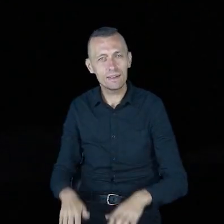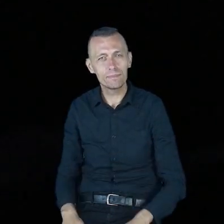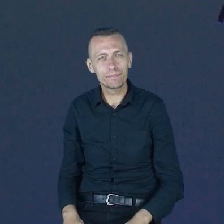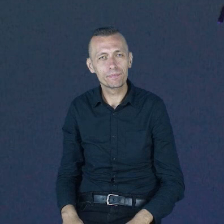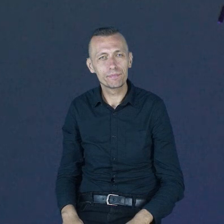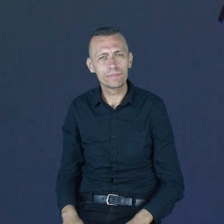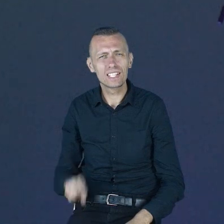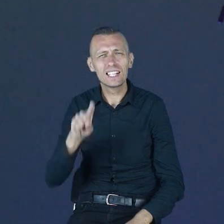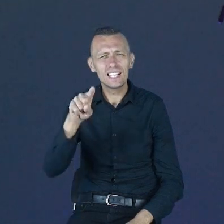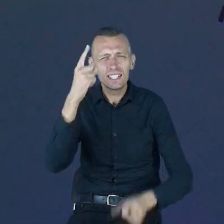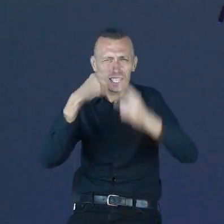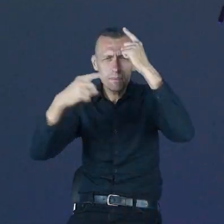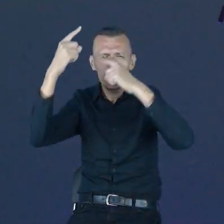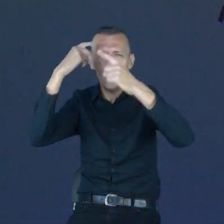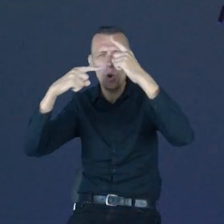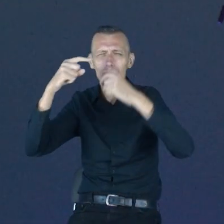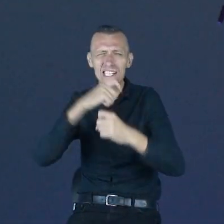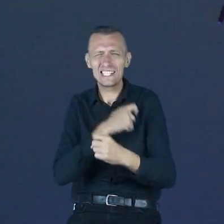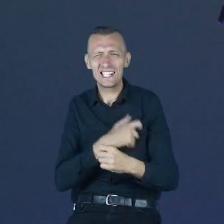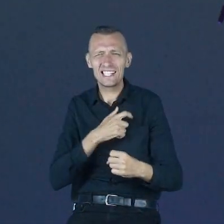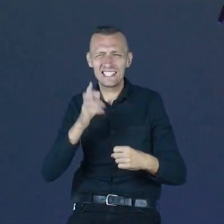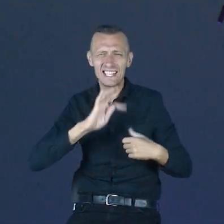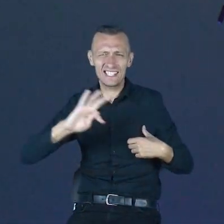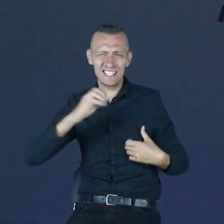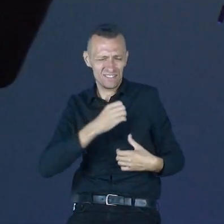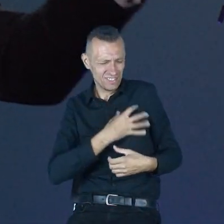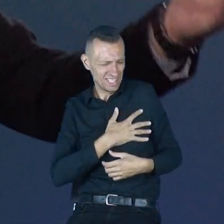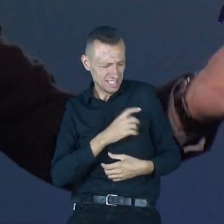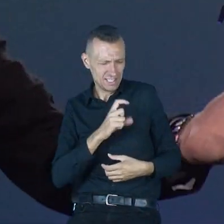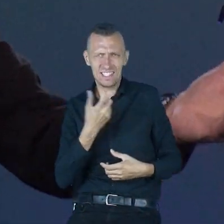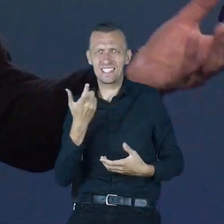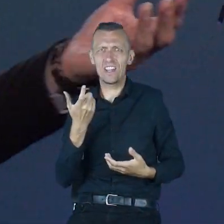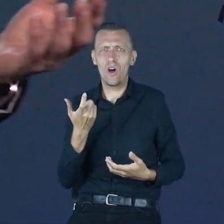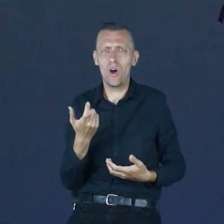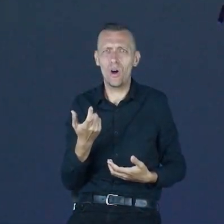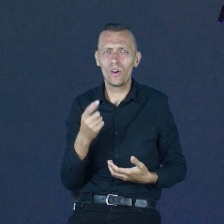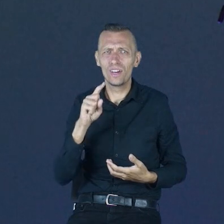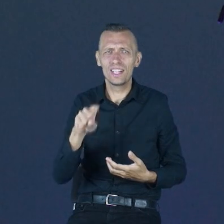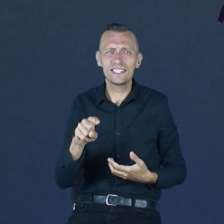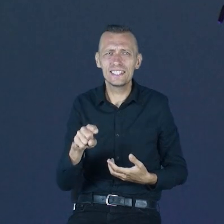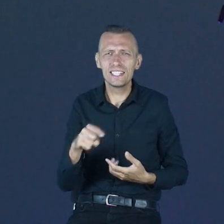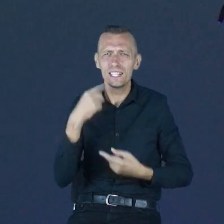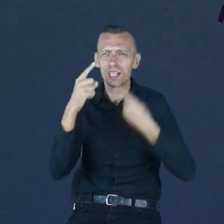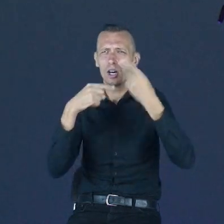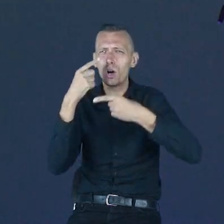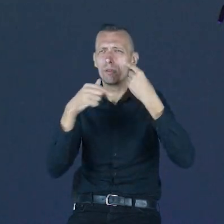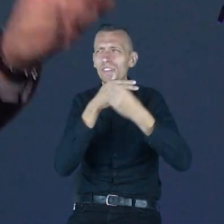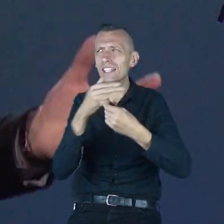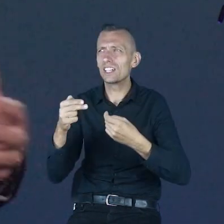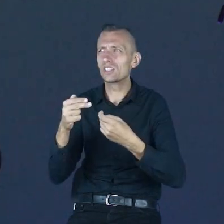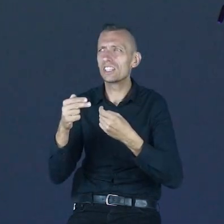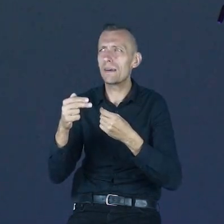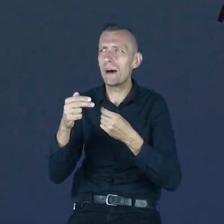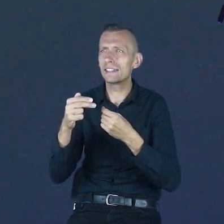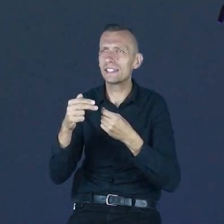sercu? Co głosisz swoimi ustami i życiem? Czy głosisz pojednanie między z Bogiem i z ludźmi? Czy budujesz pomosty